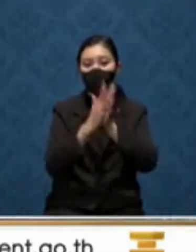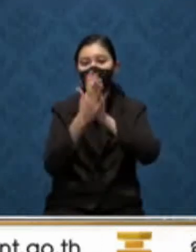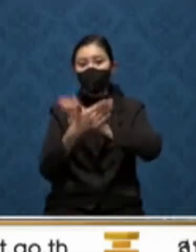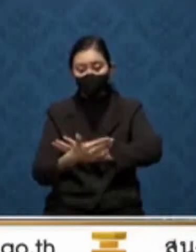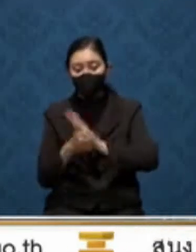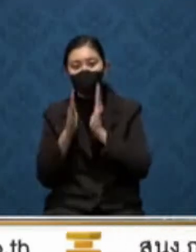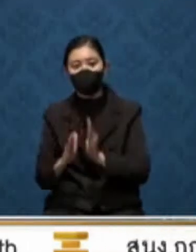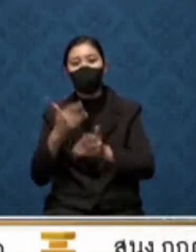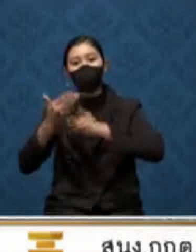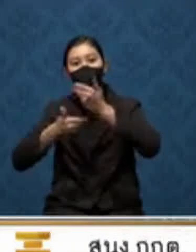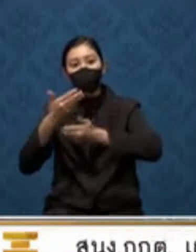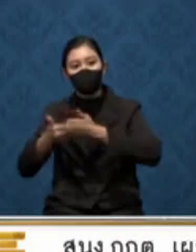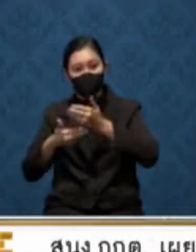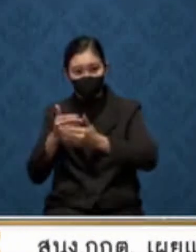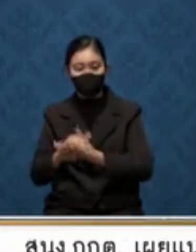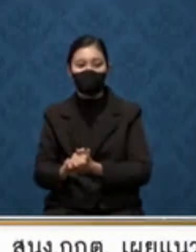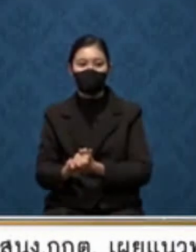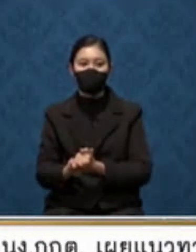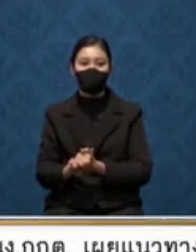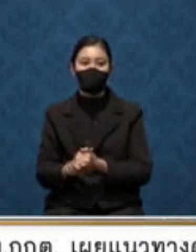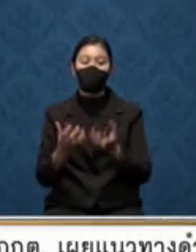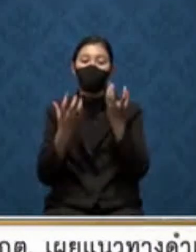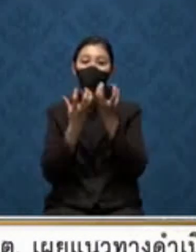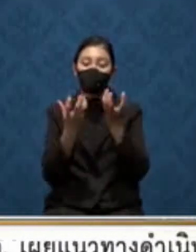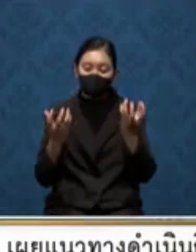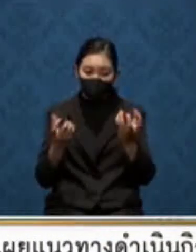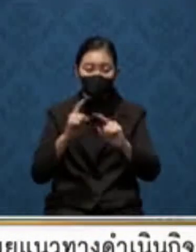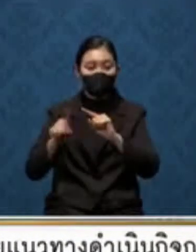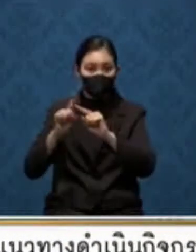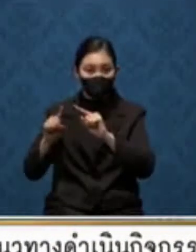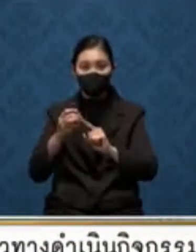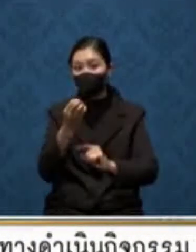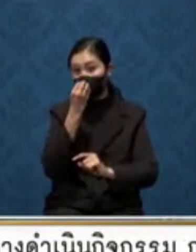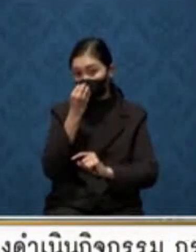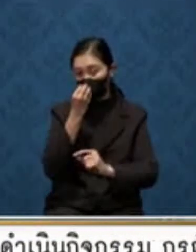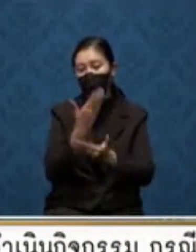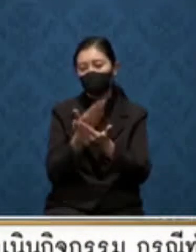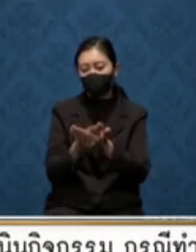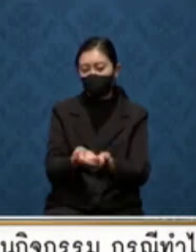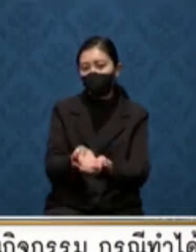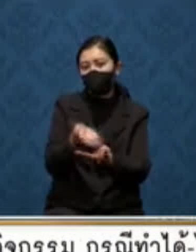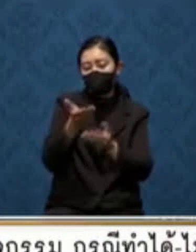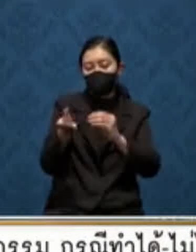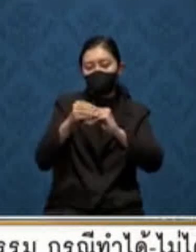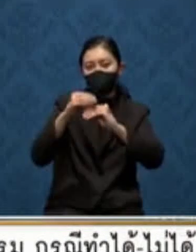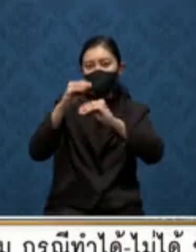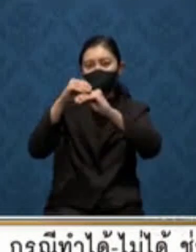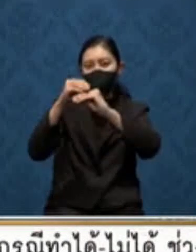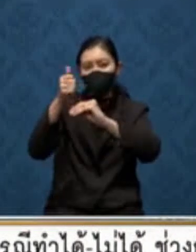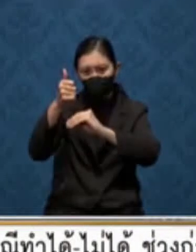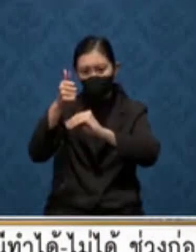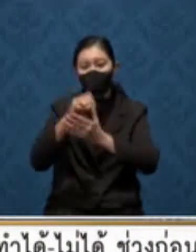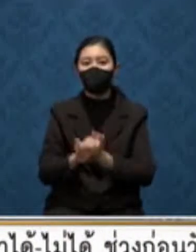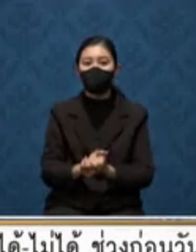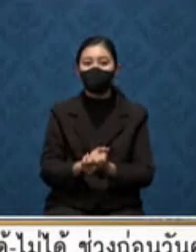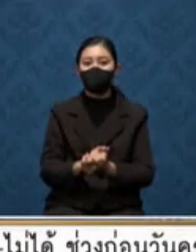เป็ผลิตภัณฑโภกภัฑราคามีตะลง ผลิภัราคามีตะขึ้นและหาวิธีในการทจะหาฐานพาศส